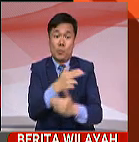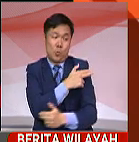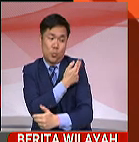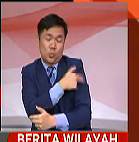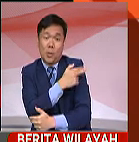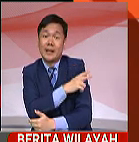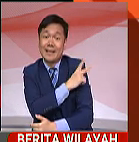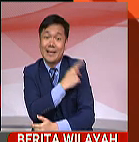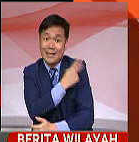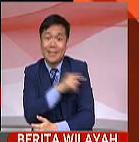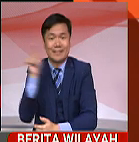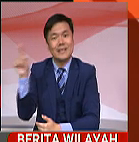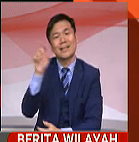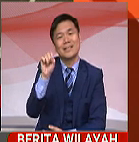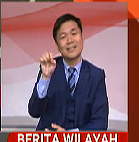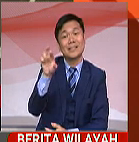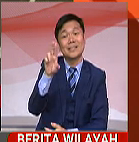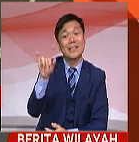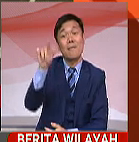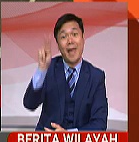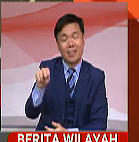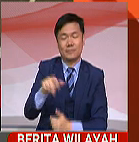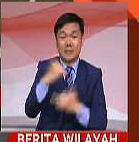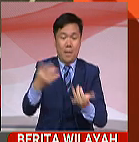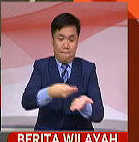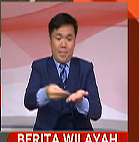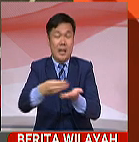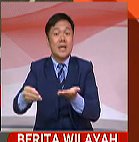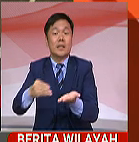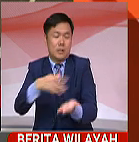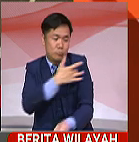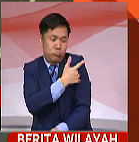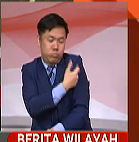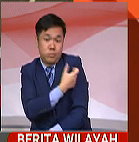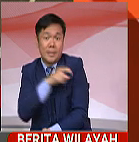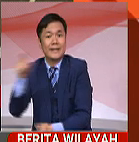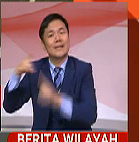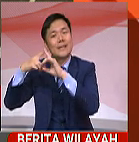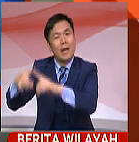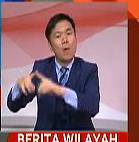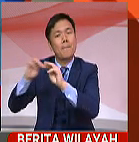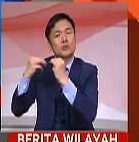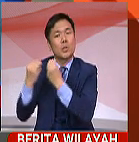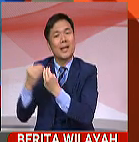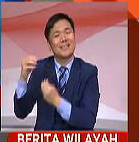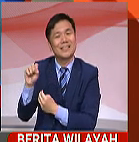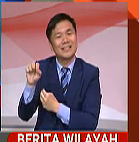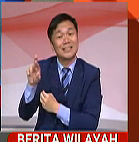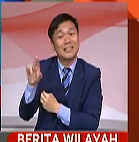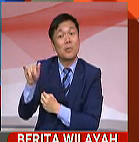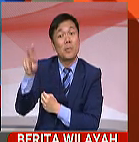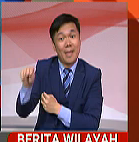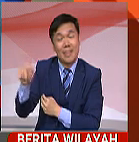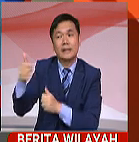di bahagian Serian. Tuah Suni menjelaskan pemberian vaksin akan diadakan di Dewan Masyarakat Serian yang dilaksanakan secara temu